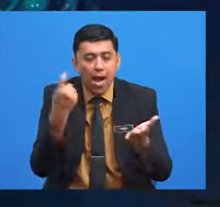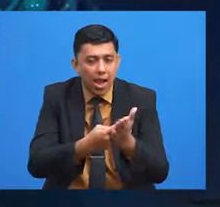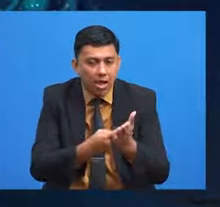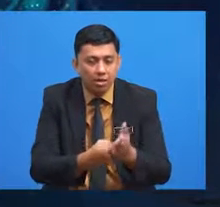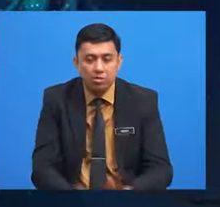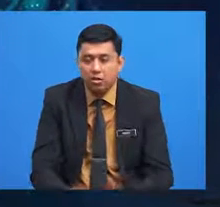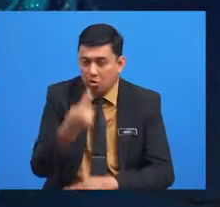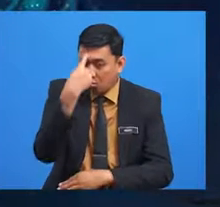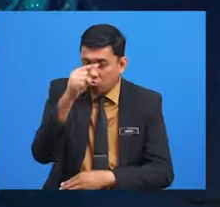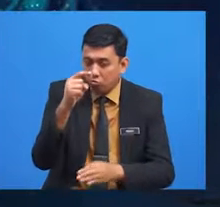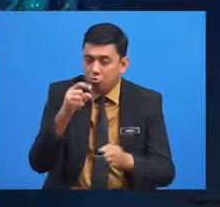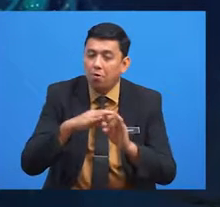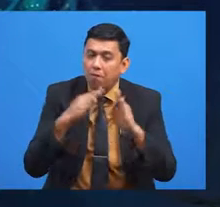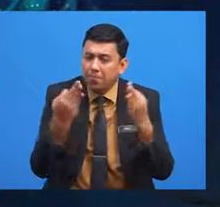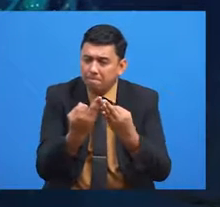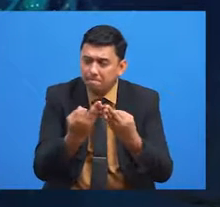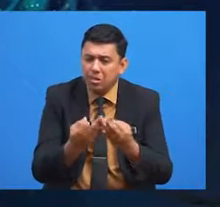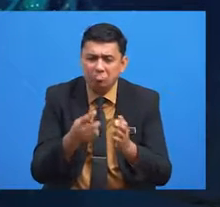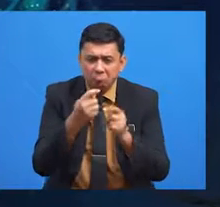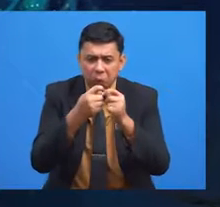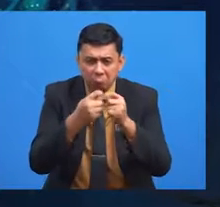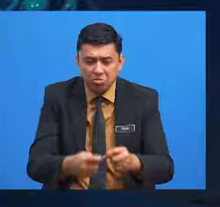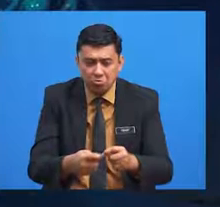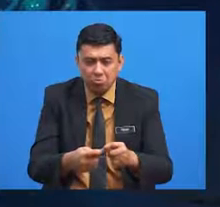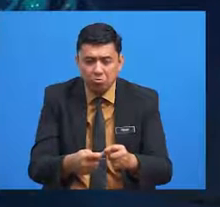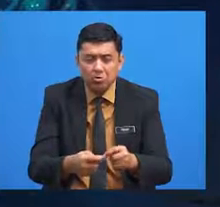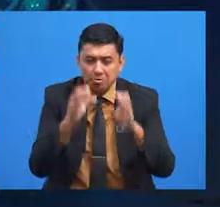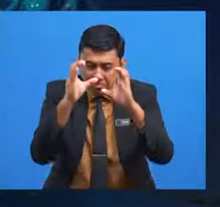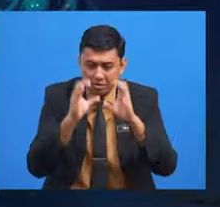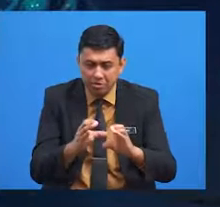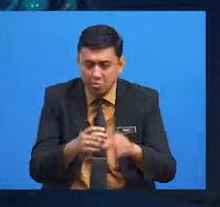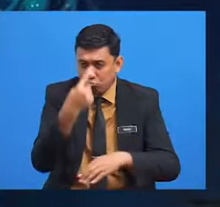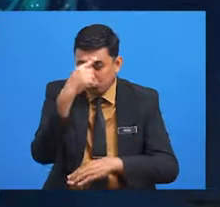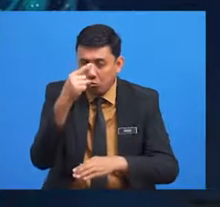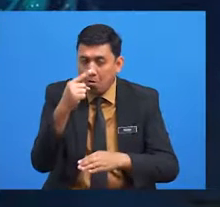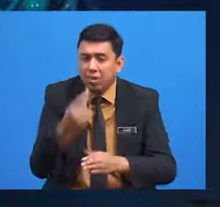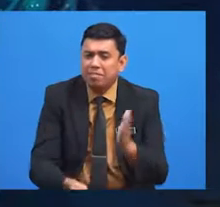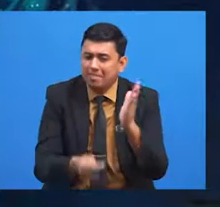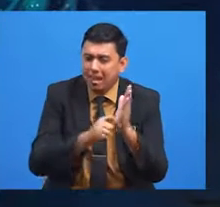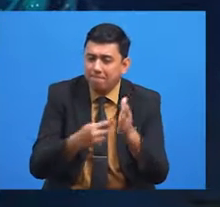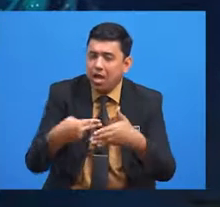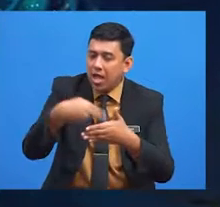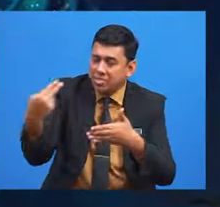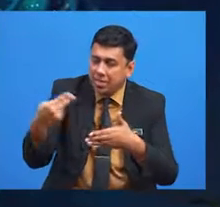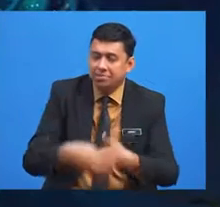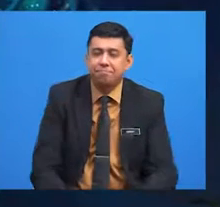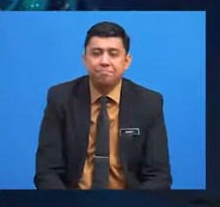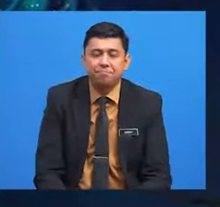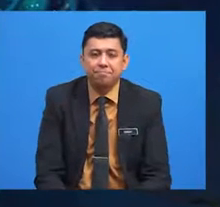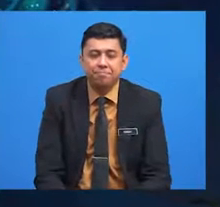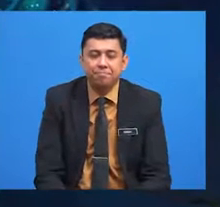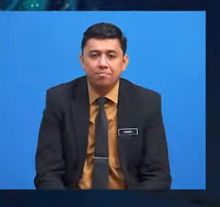firma menentukan strateginya meningkatkan jumlah hasil. Dalam memperolehi jumlah keanjalan